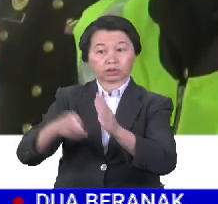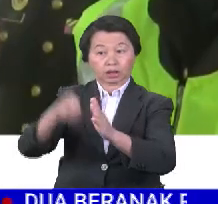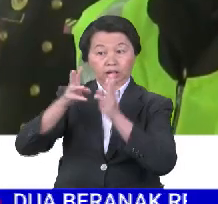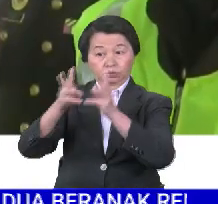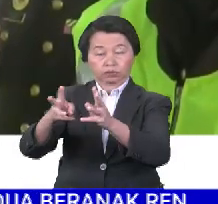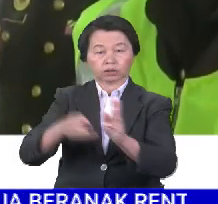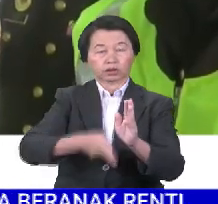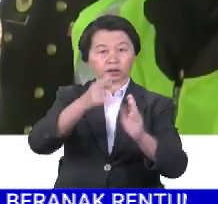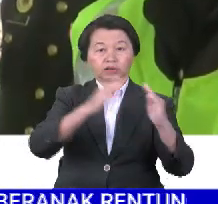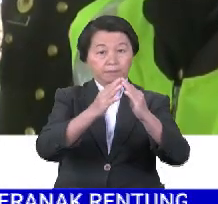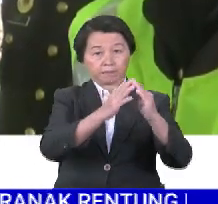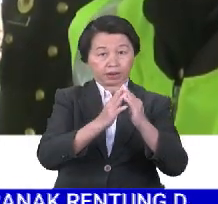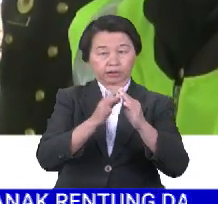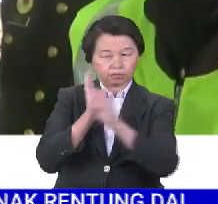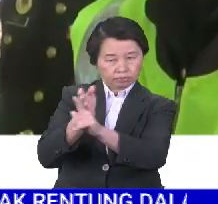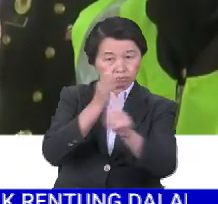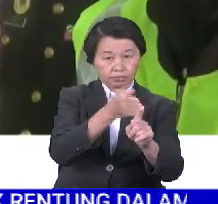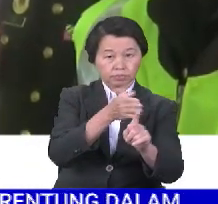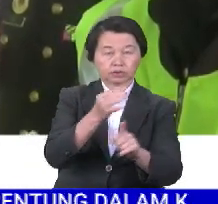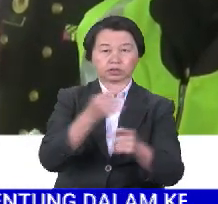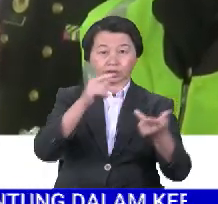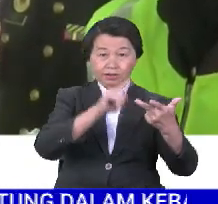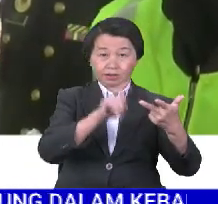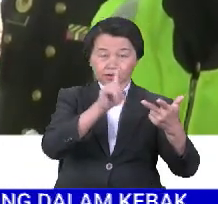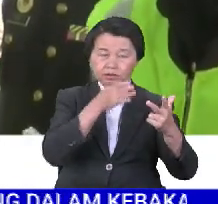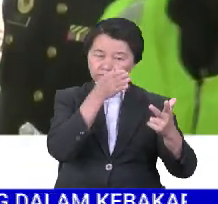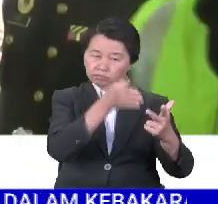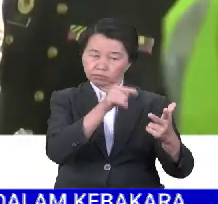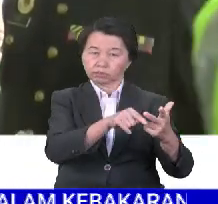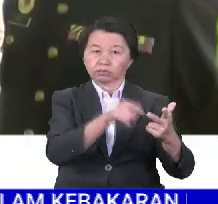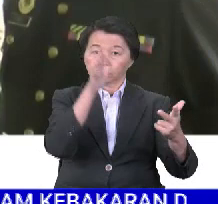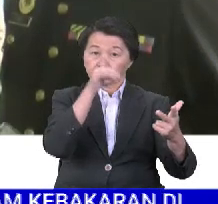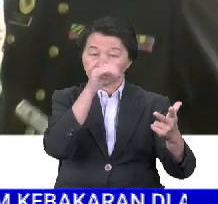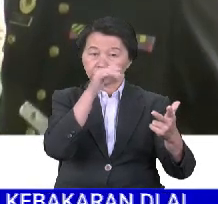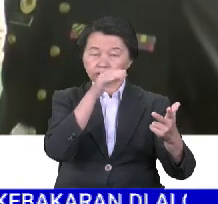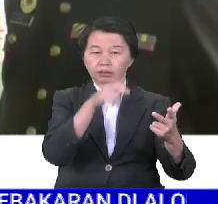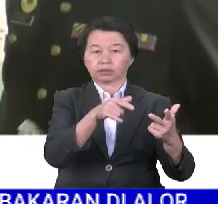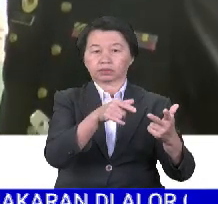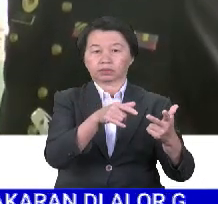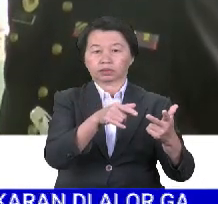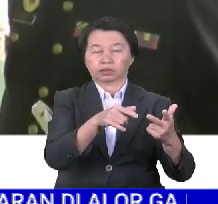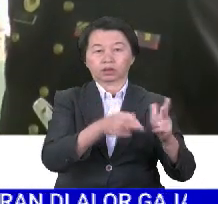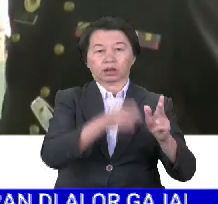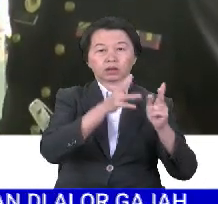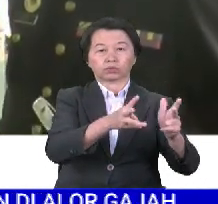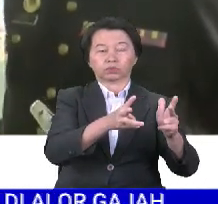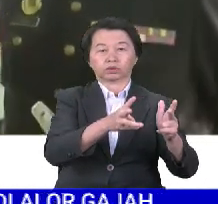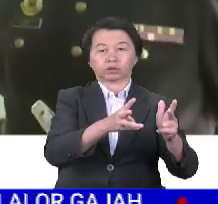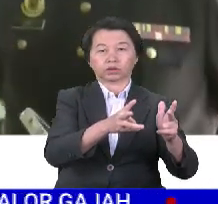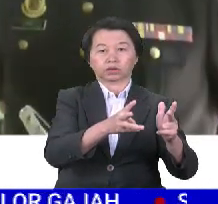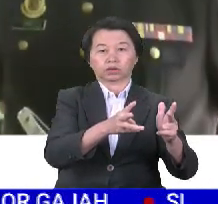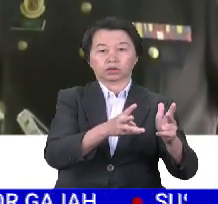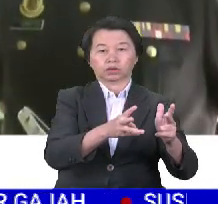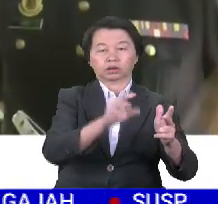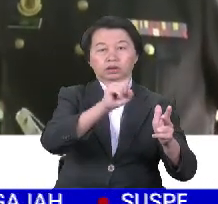dan juga di kawasan-kawasan bandar. Dan juga satu lagi kawasan yang ni kawasan-kawasan tumpuan kita macam di Melaka, main vein kita lah, iaitu lebuh raya MJ kita dan juga